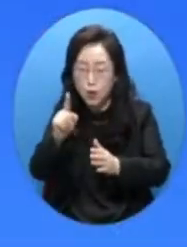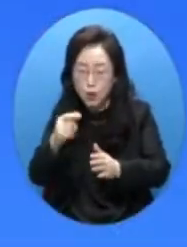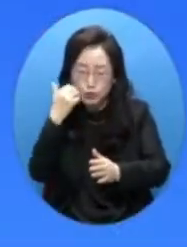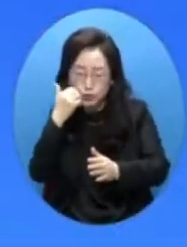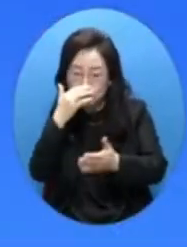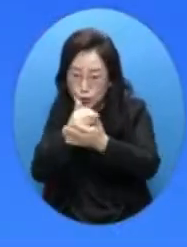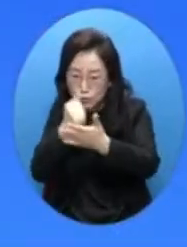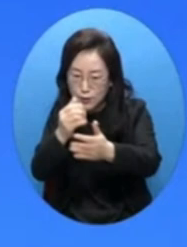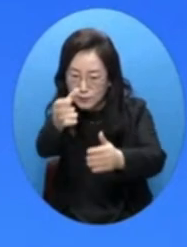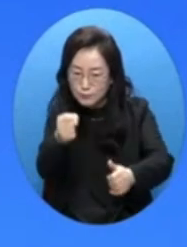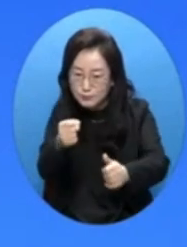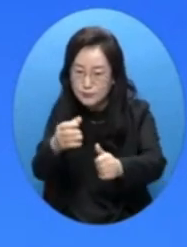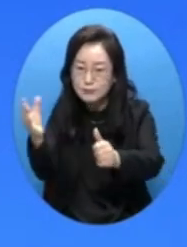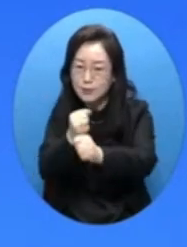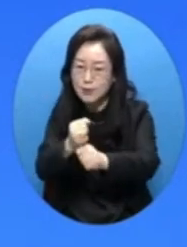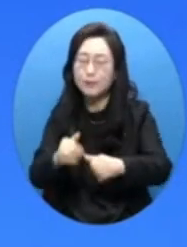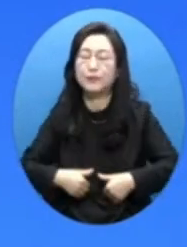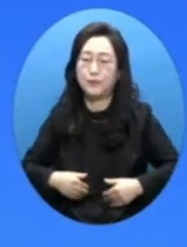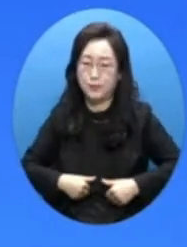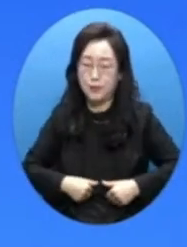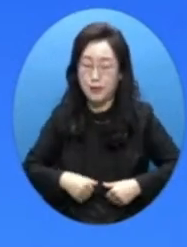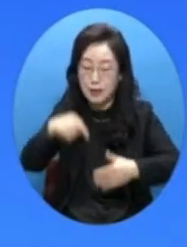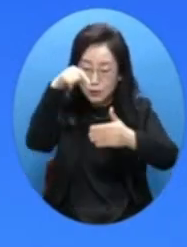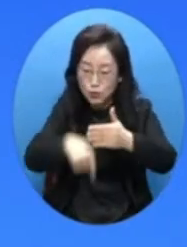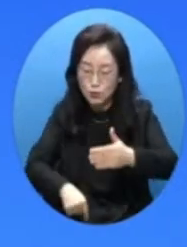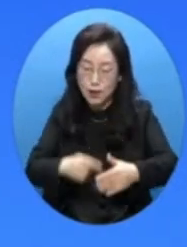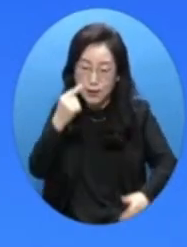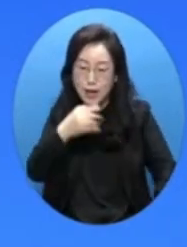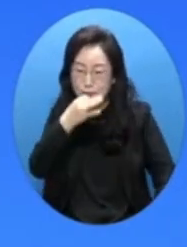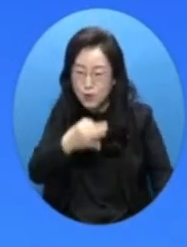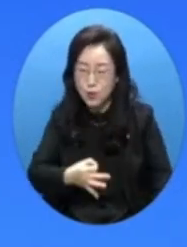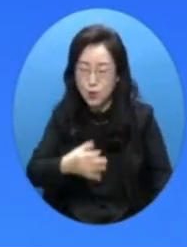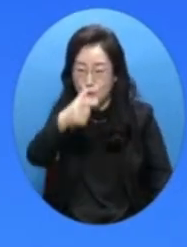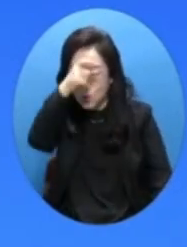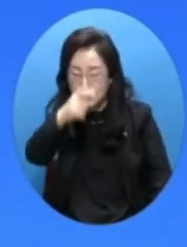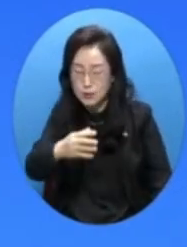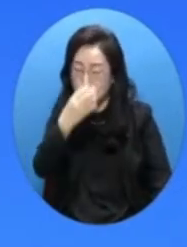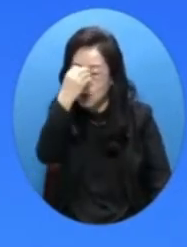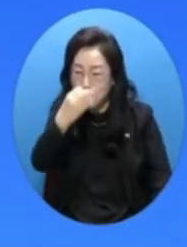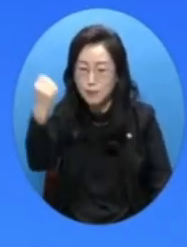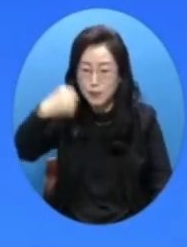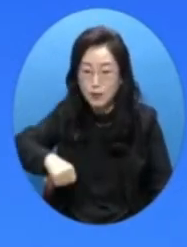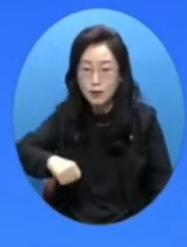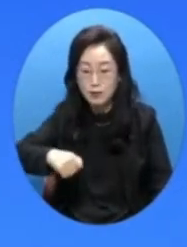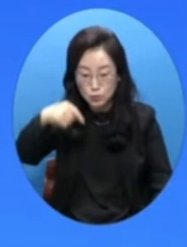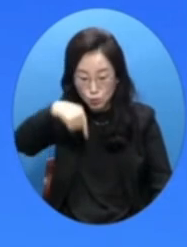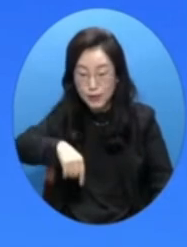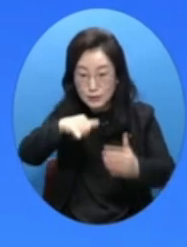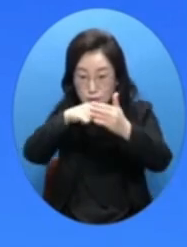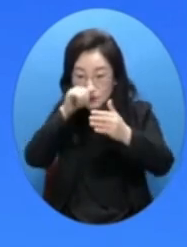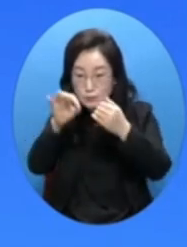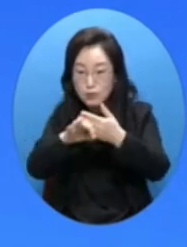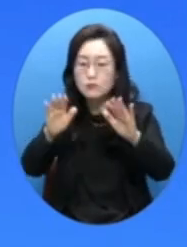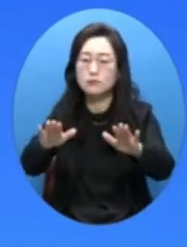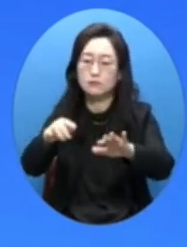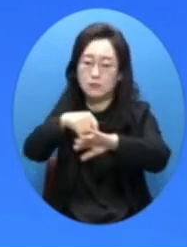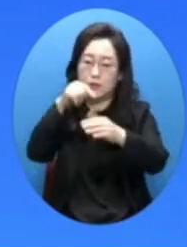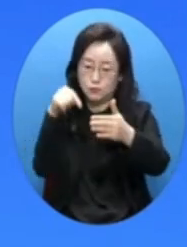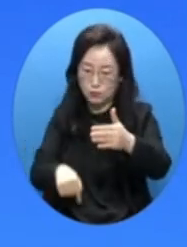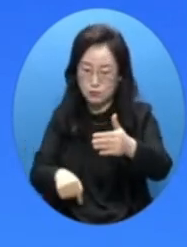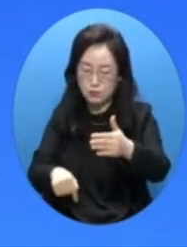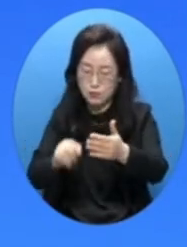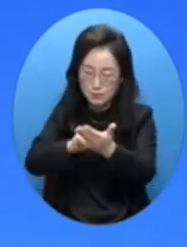잡아내라고 하는 것입니다 아직도 내 마음속에 탐욕과 정욕과 인간의 고집과 교만과 불성이 있습니까이 시간 여러분 마음속에